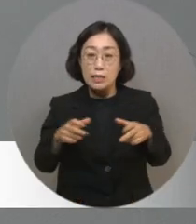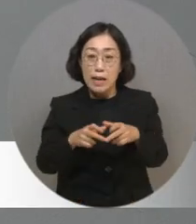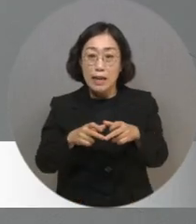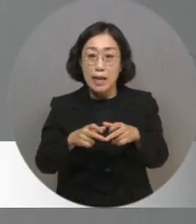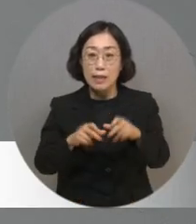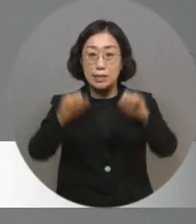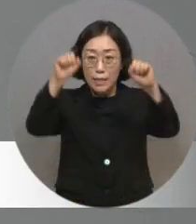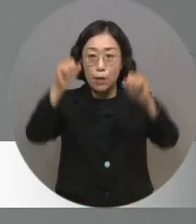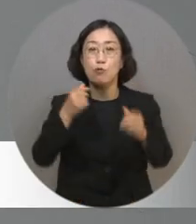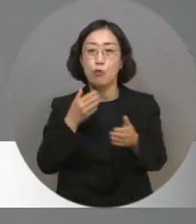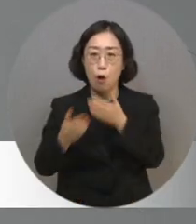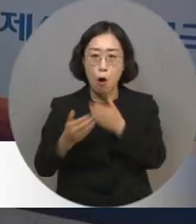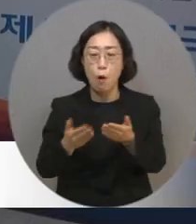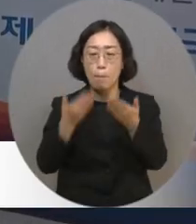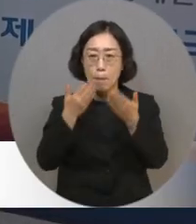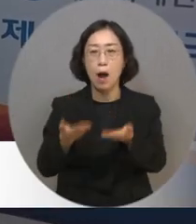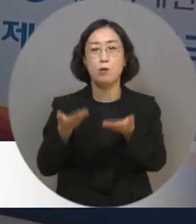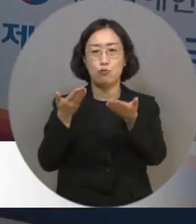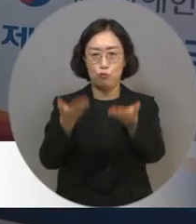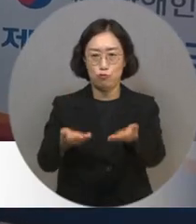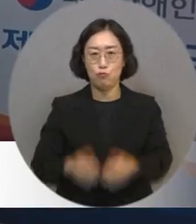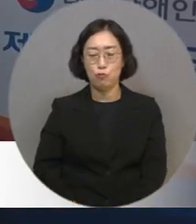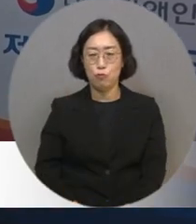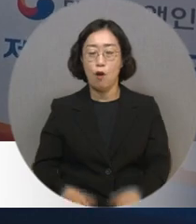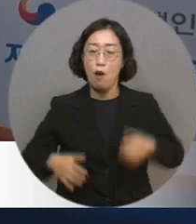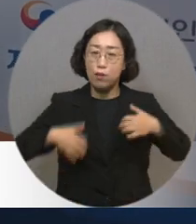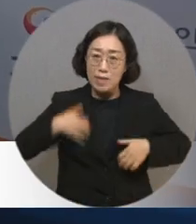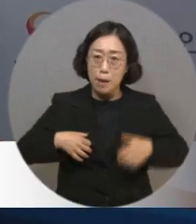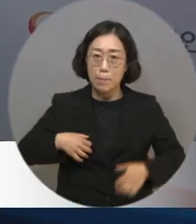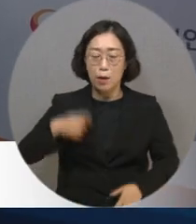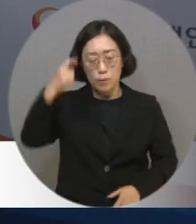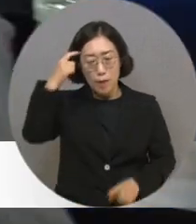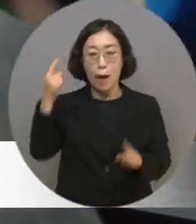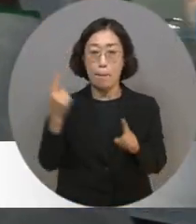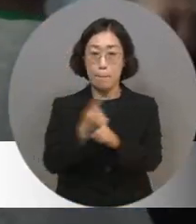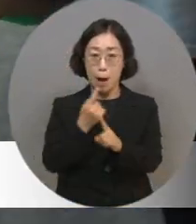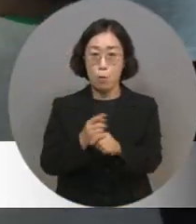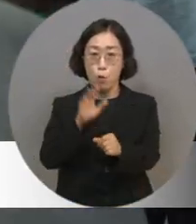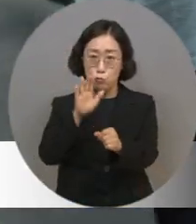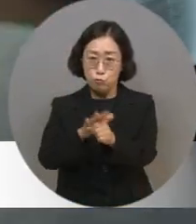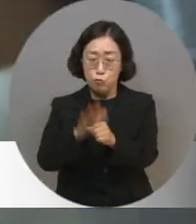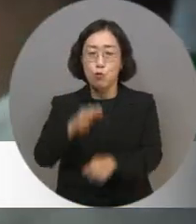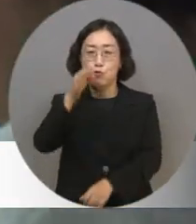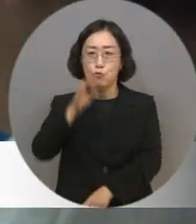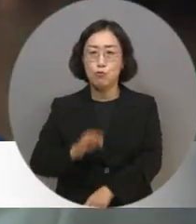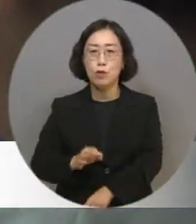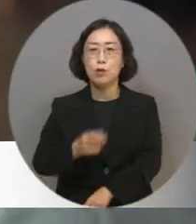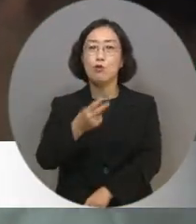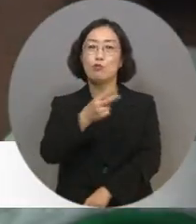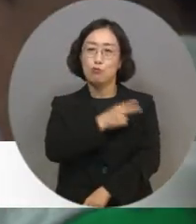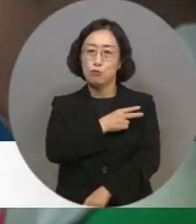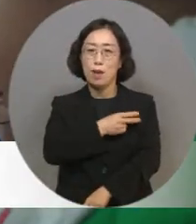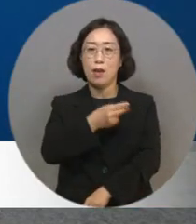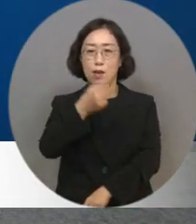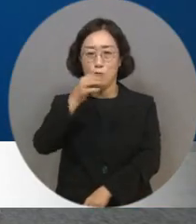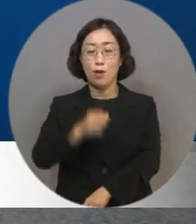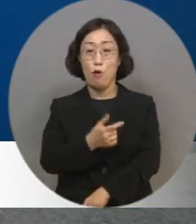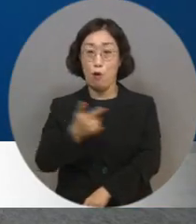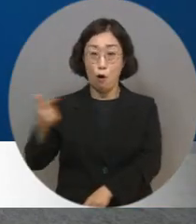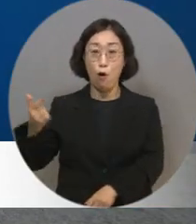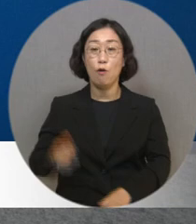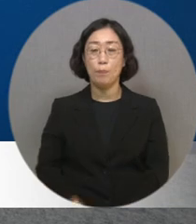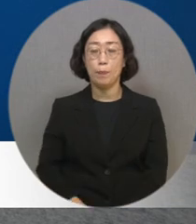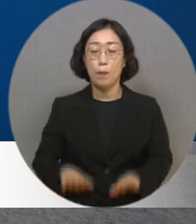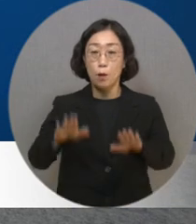경험을 제공했습니다. 이를 통해 재미와 인식 개선, 두 마리 토끼를 잡았다는 평을 받았습니다.